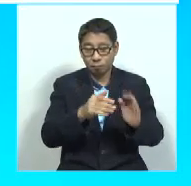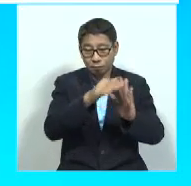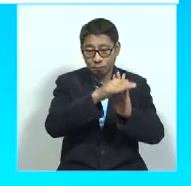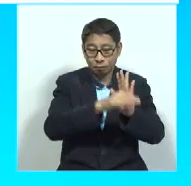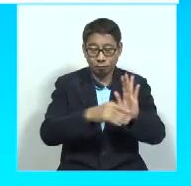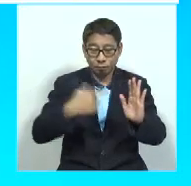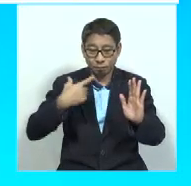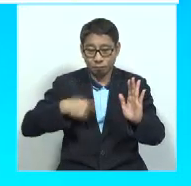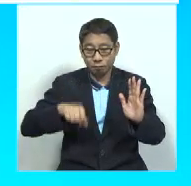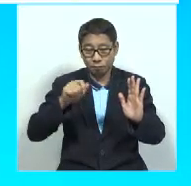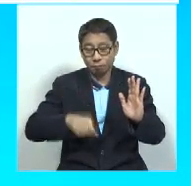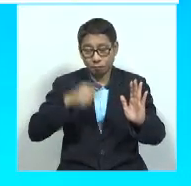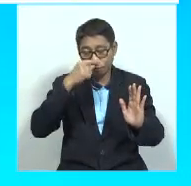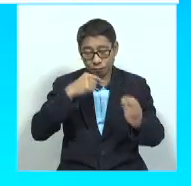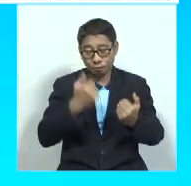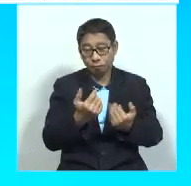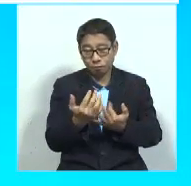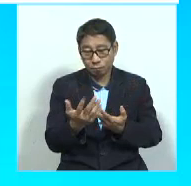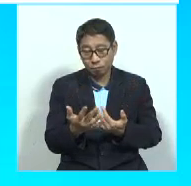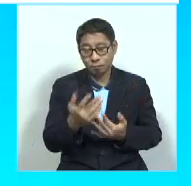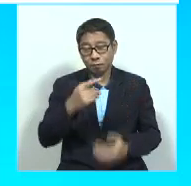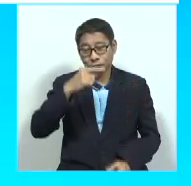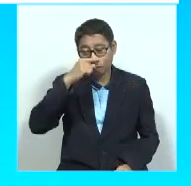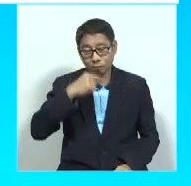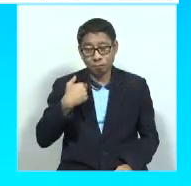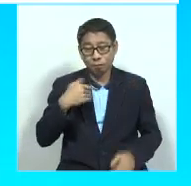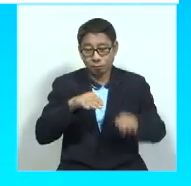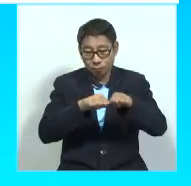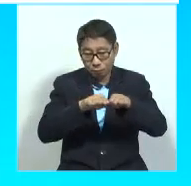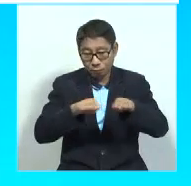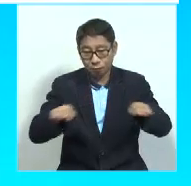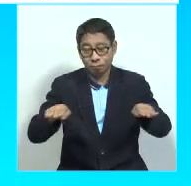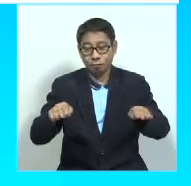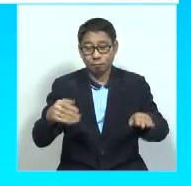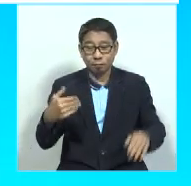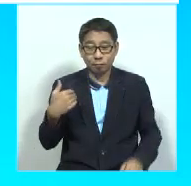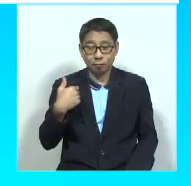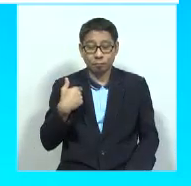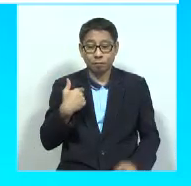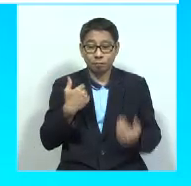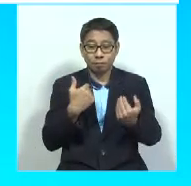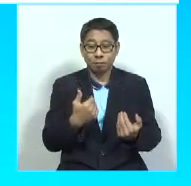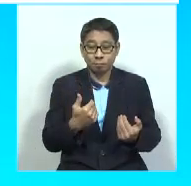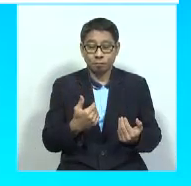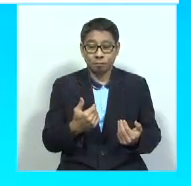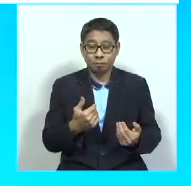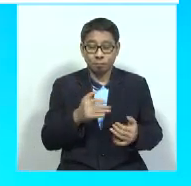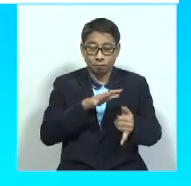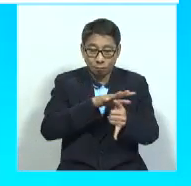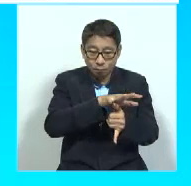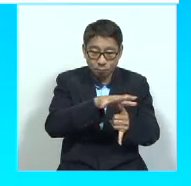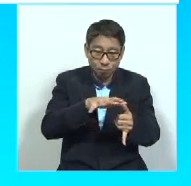รรมไทยและต้องเรียนด้วยว่ากระบวนการยุติธรรมไทยนั้นมีมาตรฐานนะครับที่จะคุ้มครอง